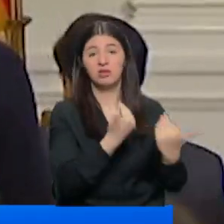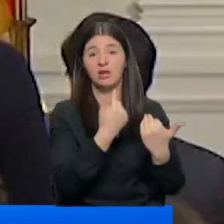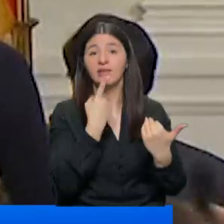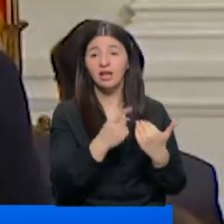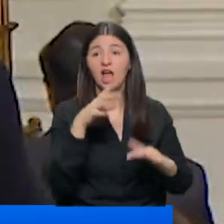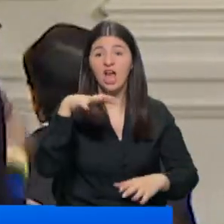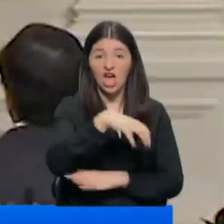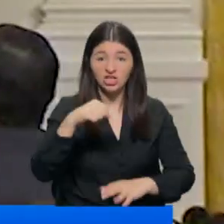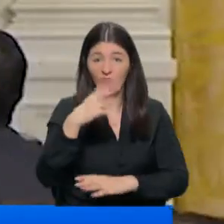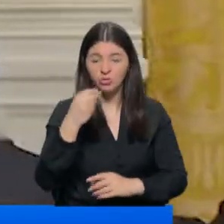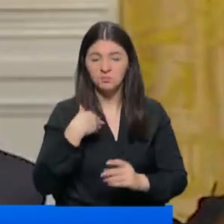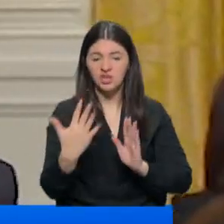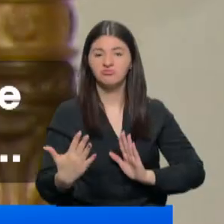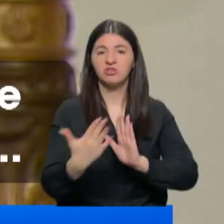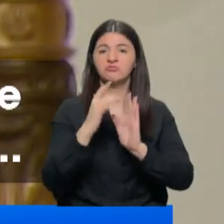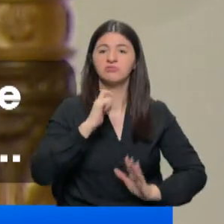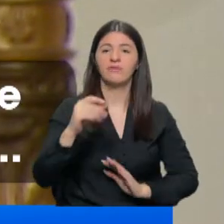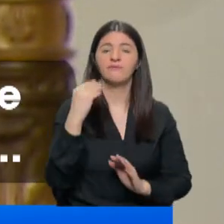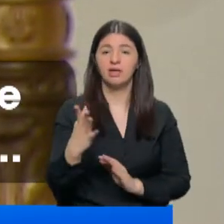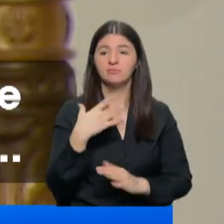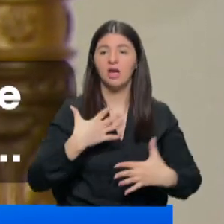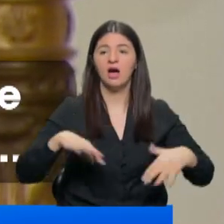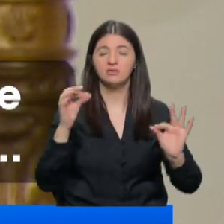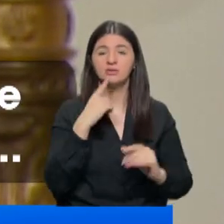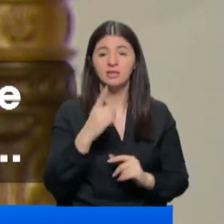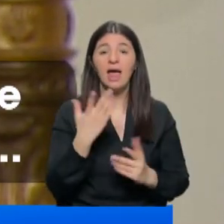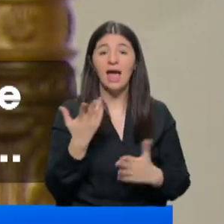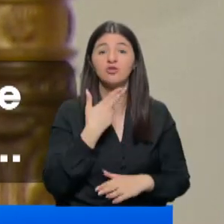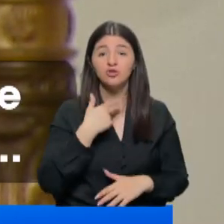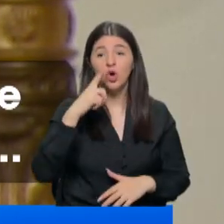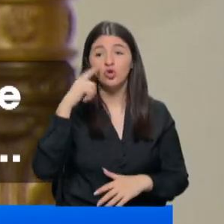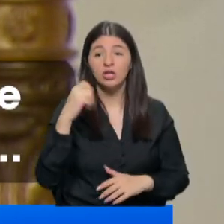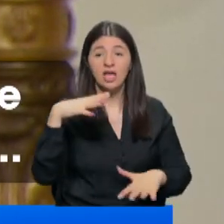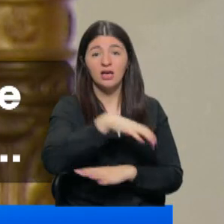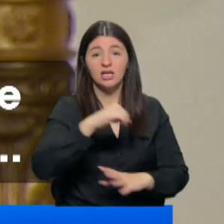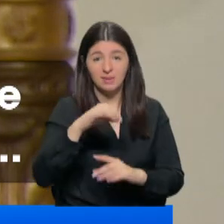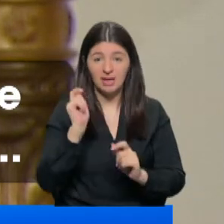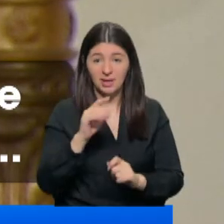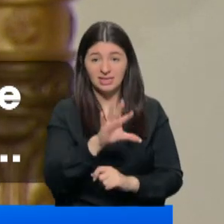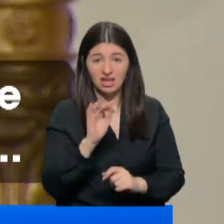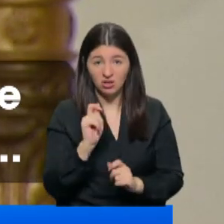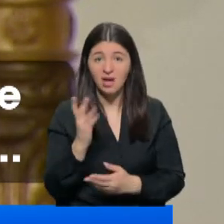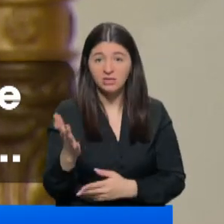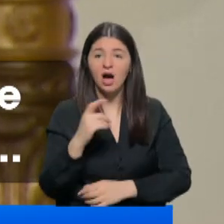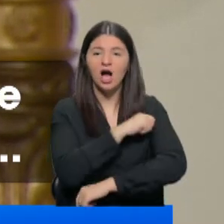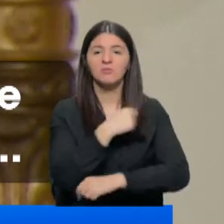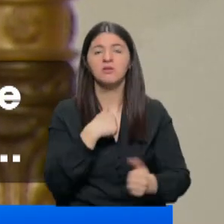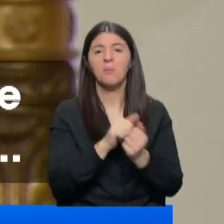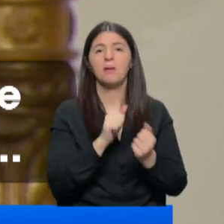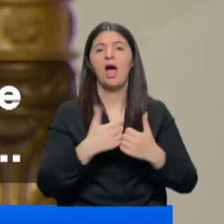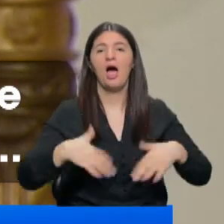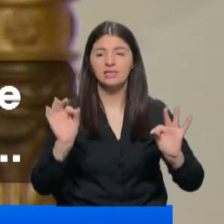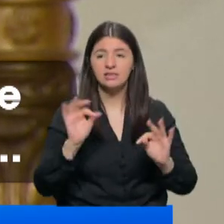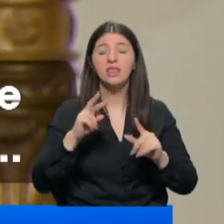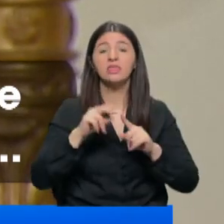işgal durumunda karşılık veririz Biz hazırız ettim uğraşın meksi Bey duyacak